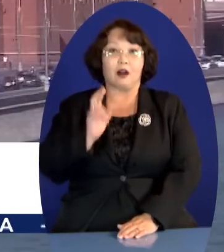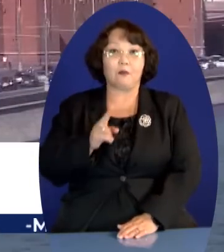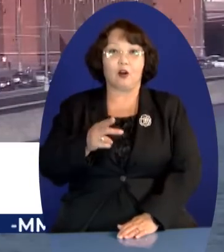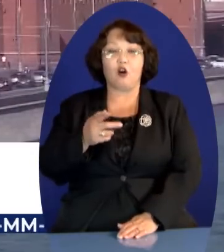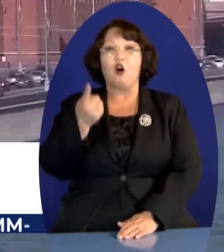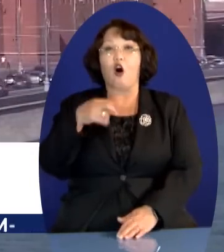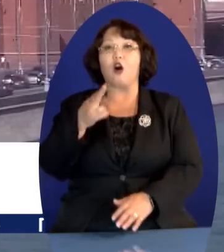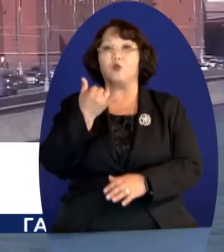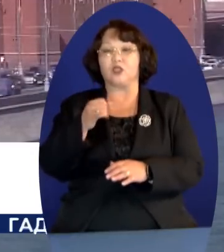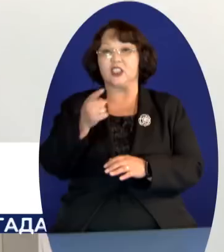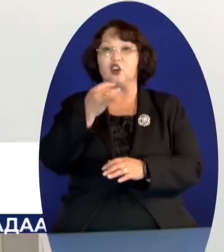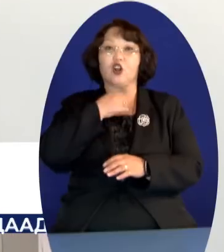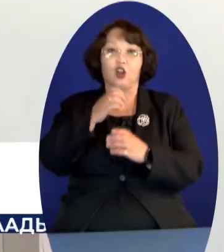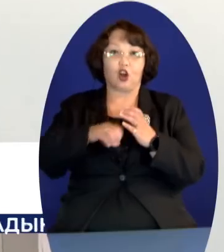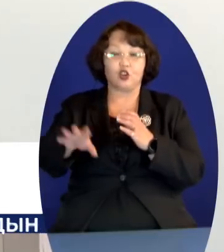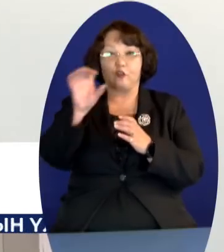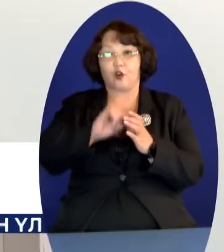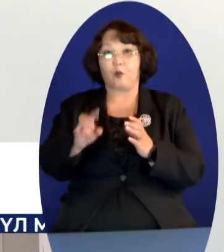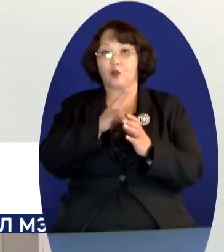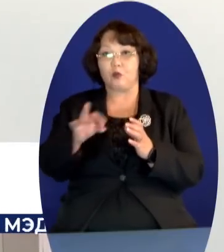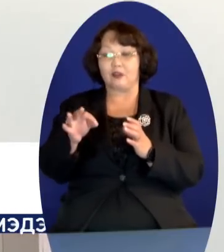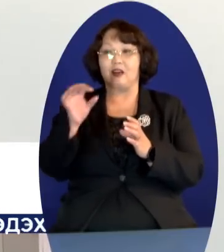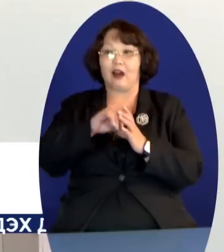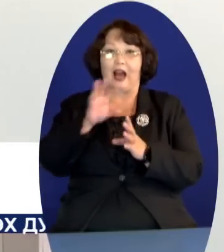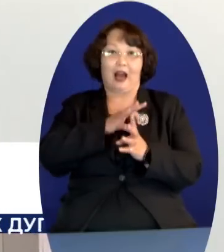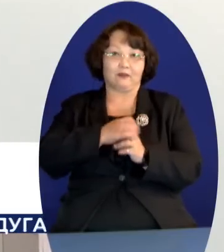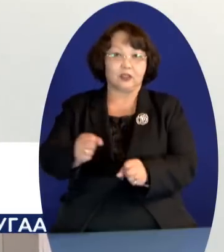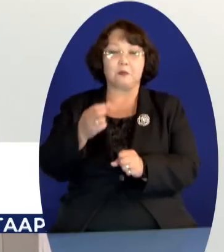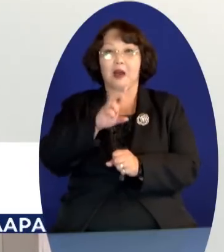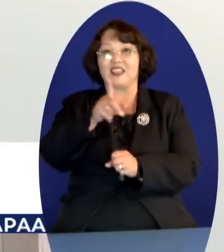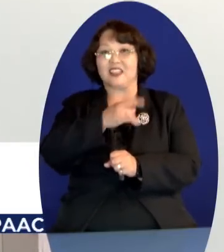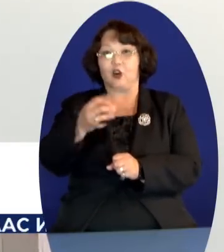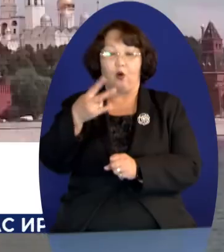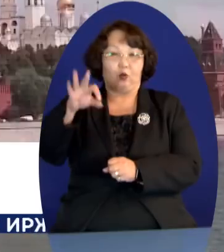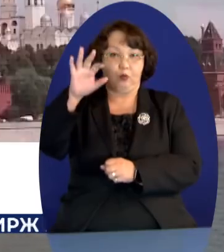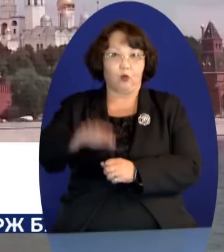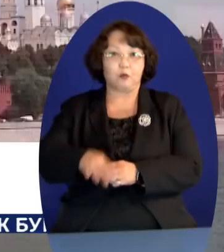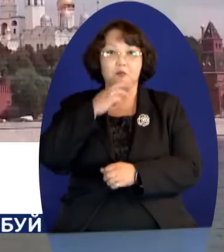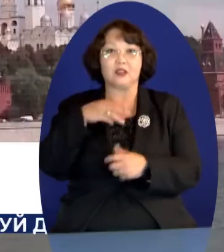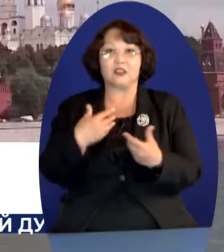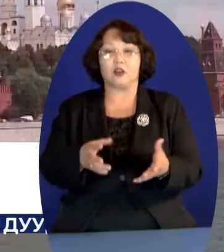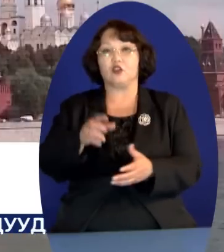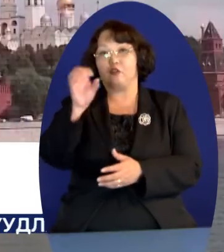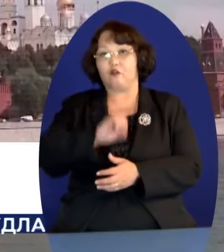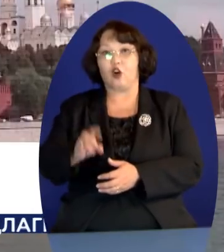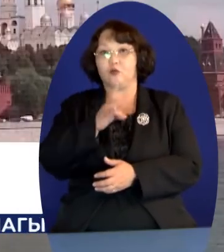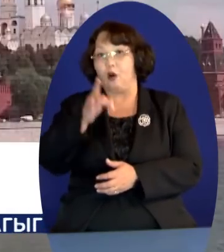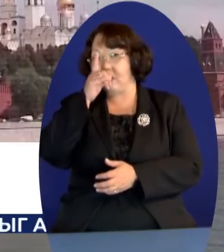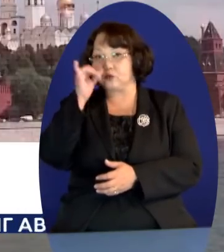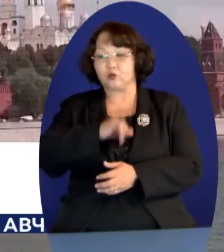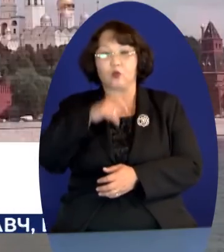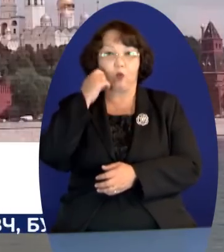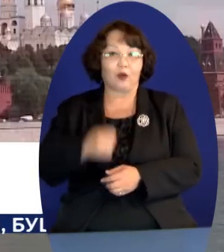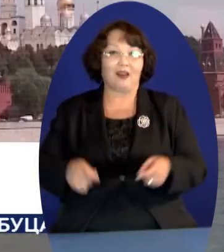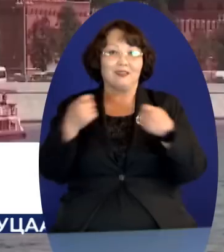хийн хоолоогоор Европын холбоо руу нийлүүлдэг байгалийн хийг 20% хүртэл бууруулна гэдгээ мэдгдсэн. Үүнийг Европын холбоо Оросын Украинд хийж